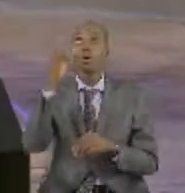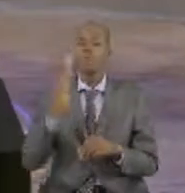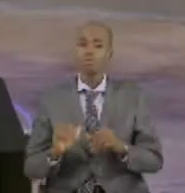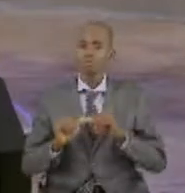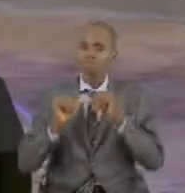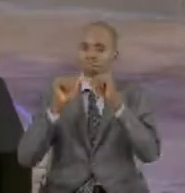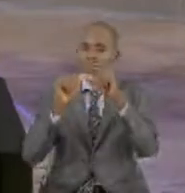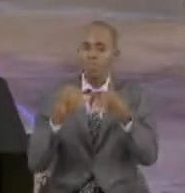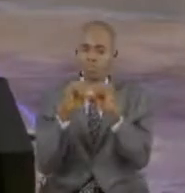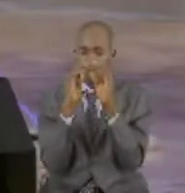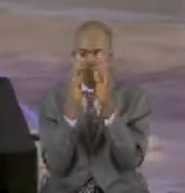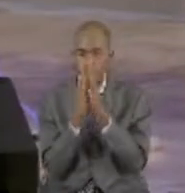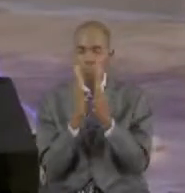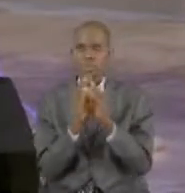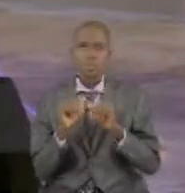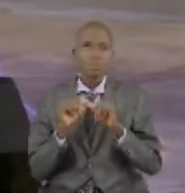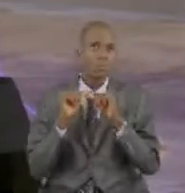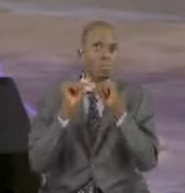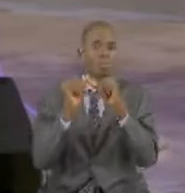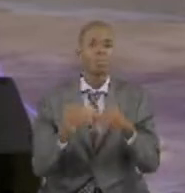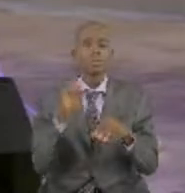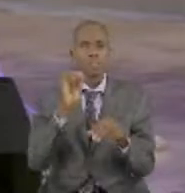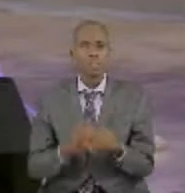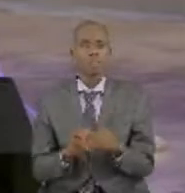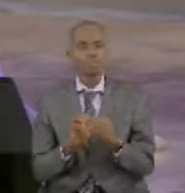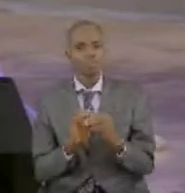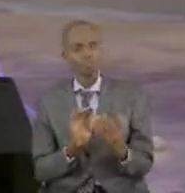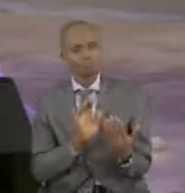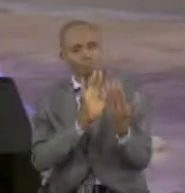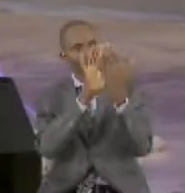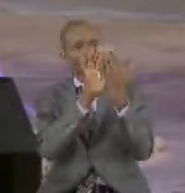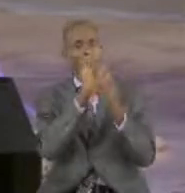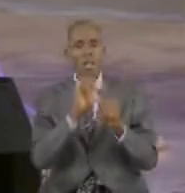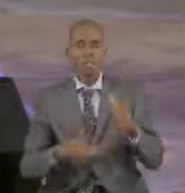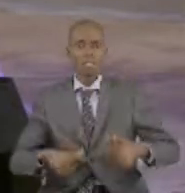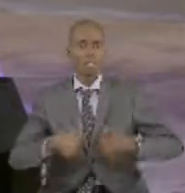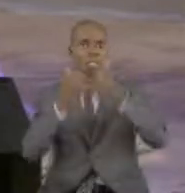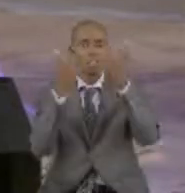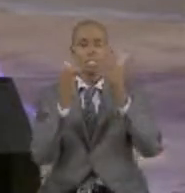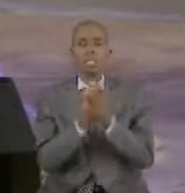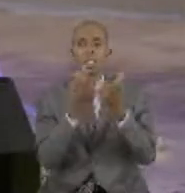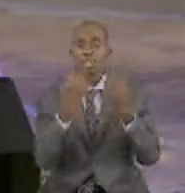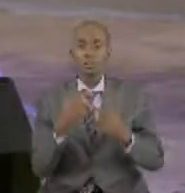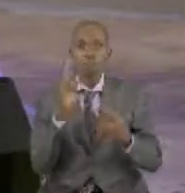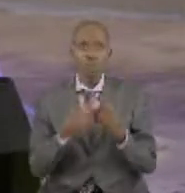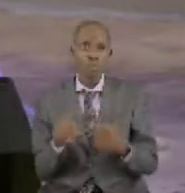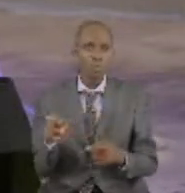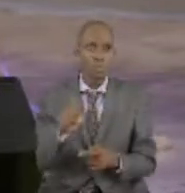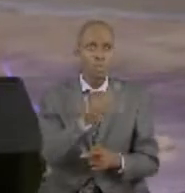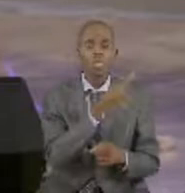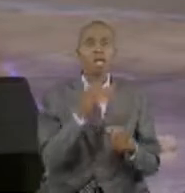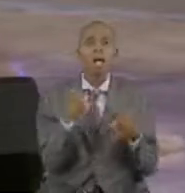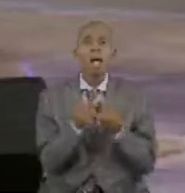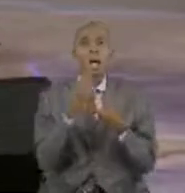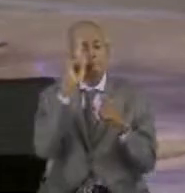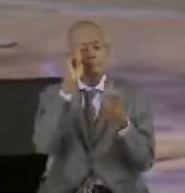persévérance dans la prière la persévérance dans l'affrontement de toutes les filles et tous ceux qui viennent à eux en tant